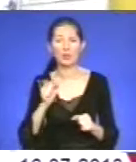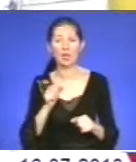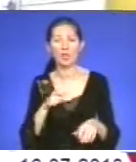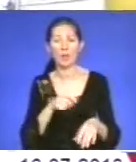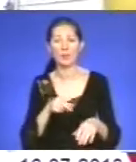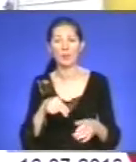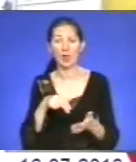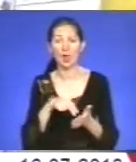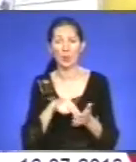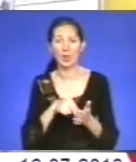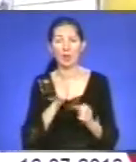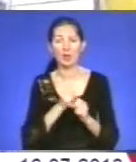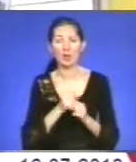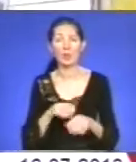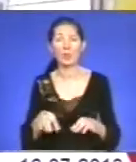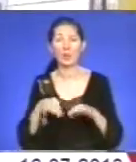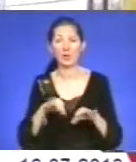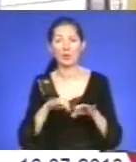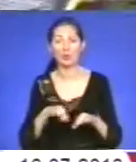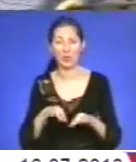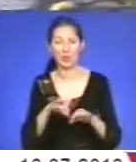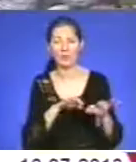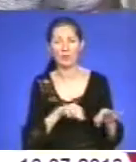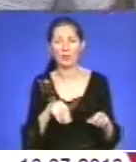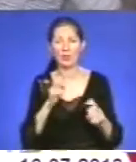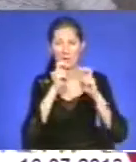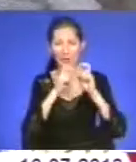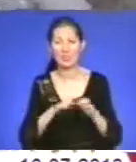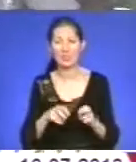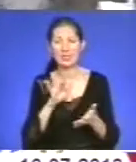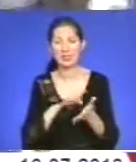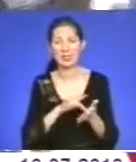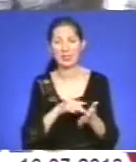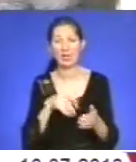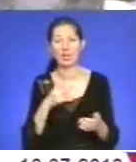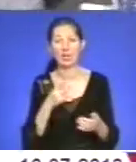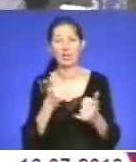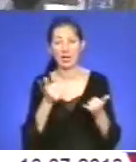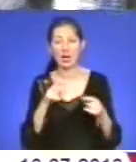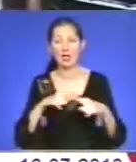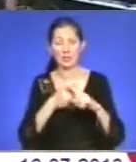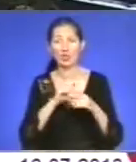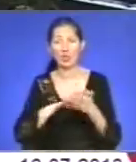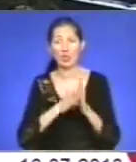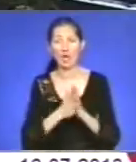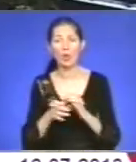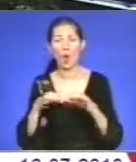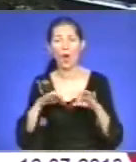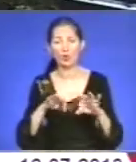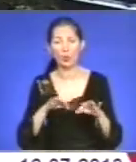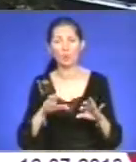працюватимуть пересувні діагностичні центри, призначені для перевірки технічного стану автобусів. У разі необхідності на